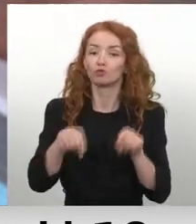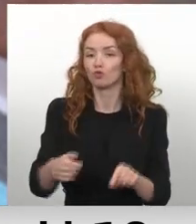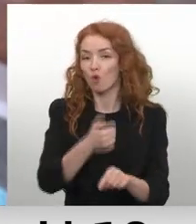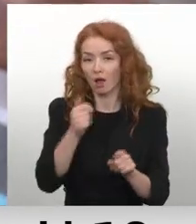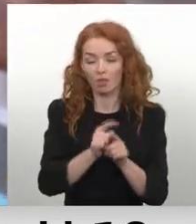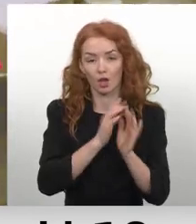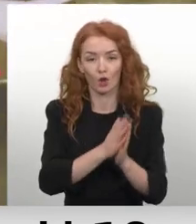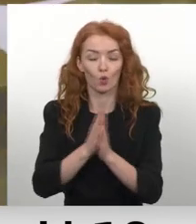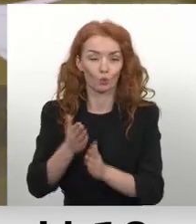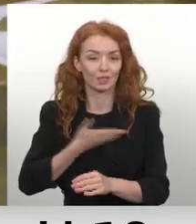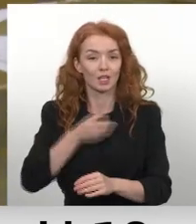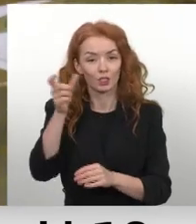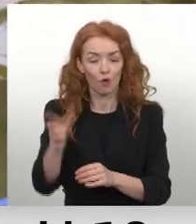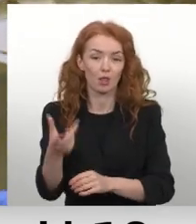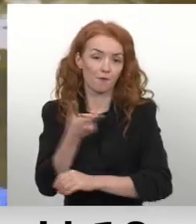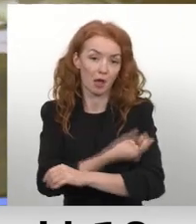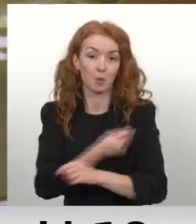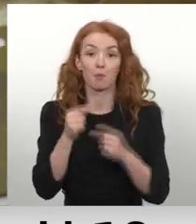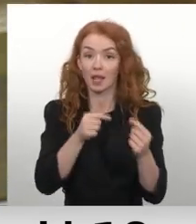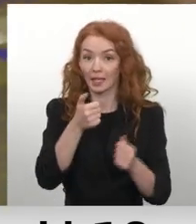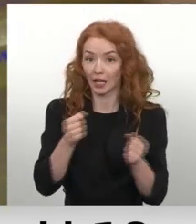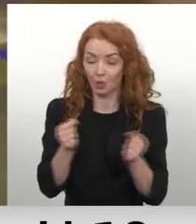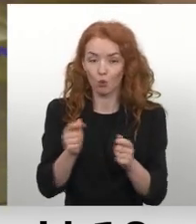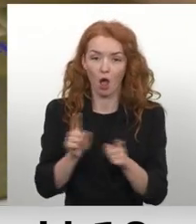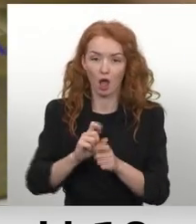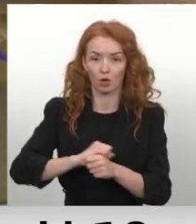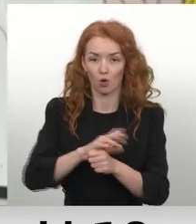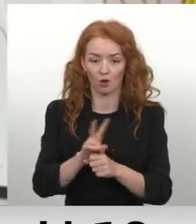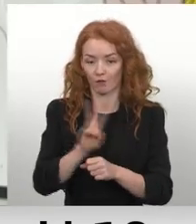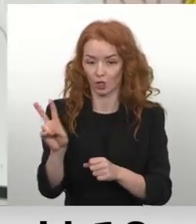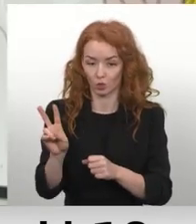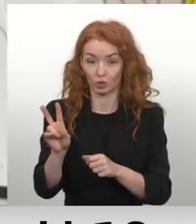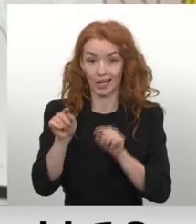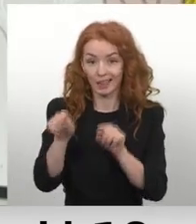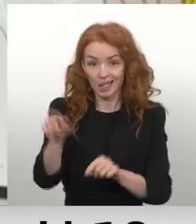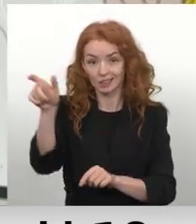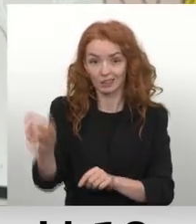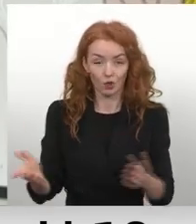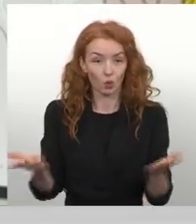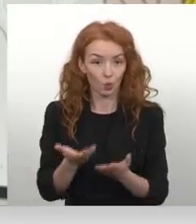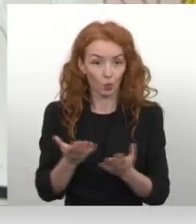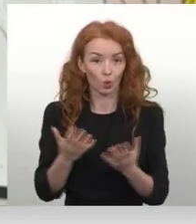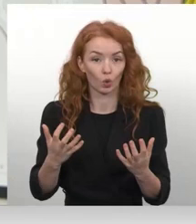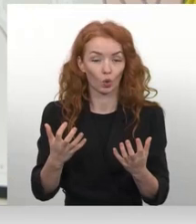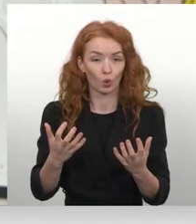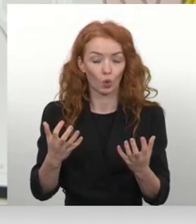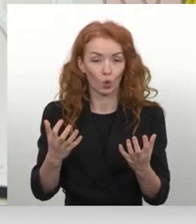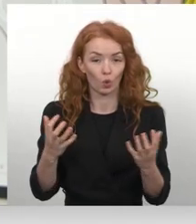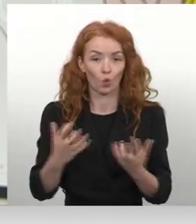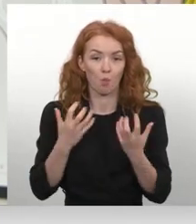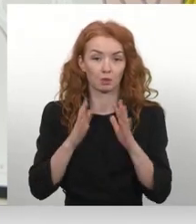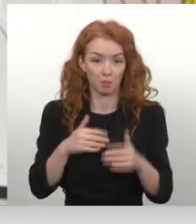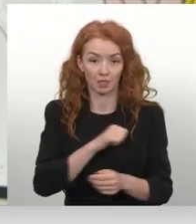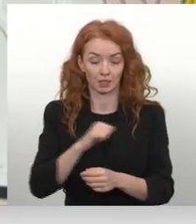aicina iedzīvotājus vakcinēties gan pret gripu, gan COVID-19. Tie cilvēki, kuri parūpējušies par sezonālo